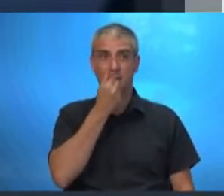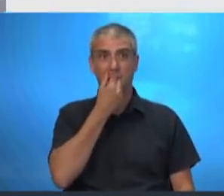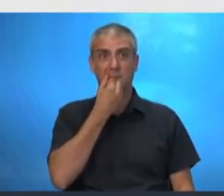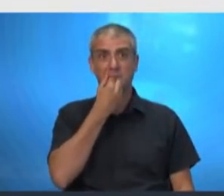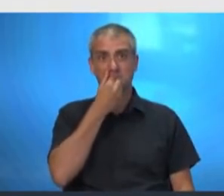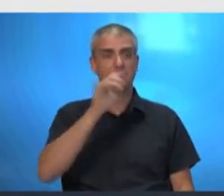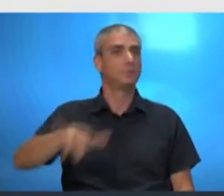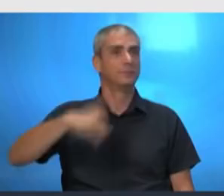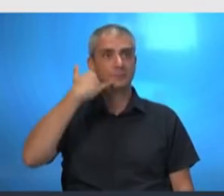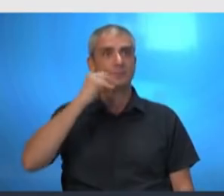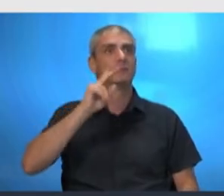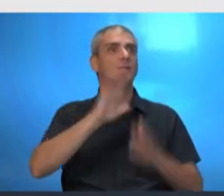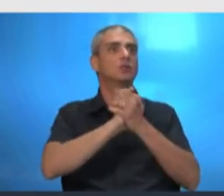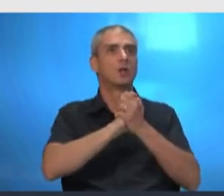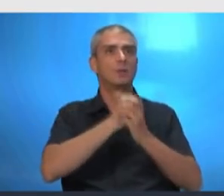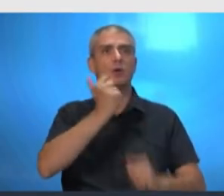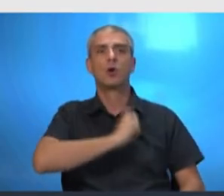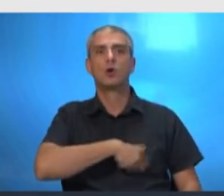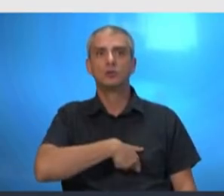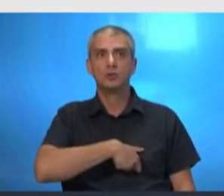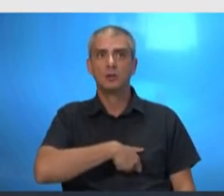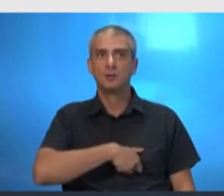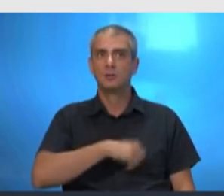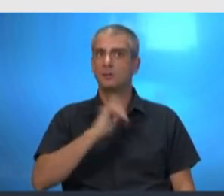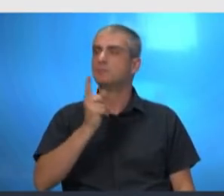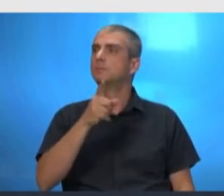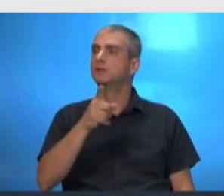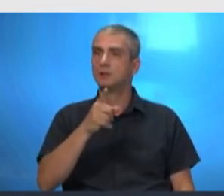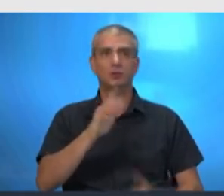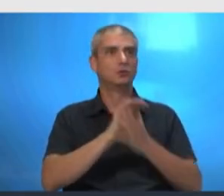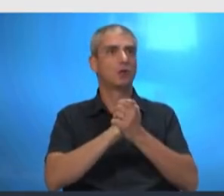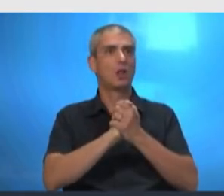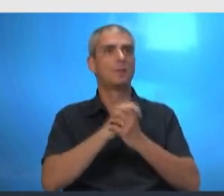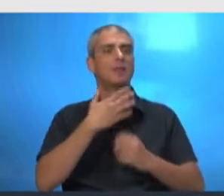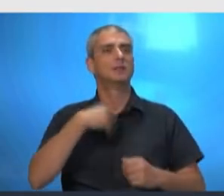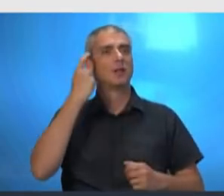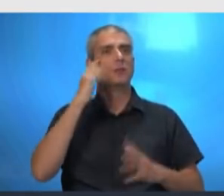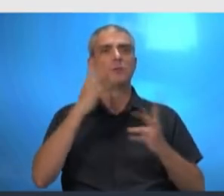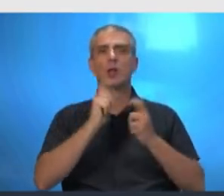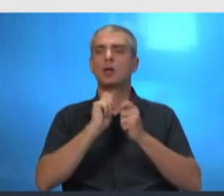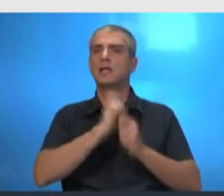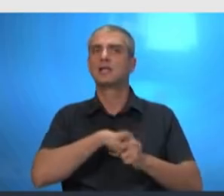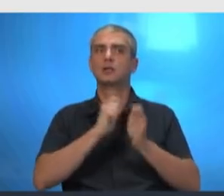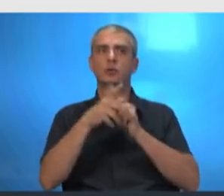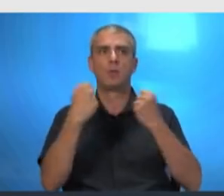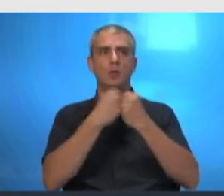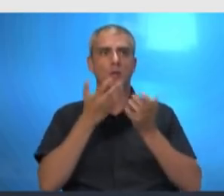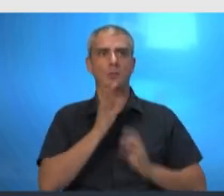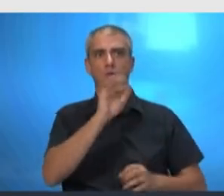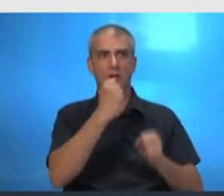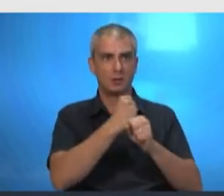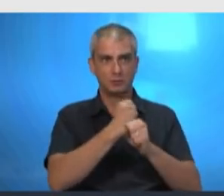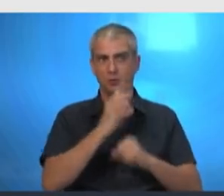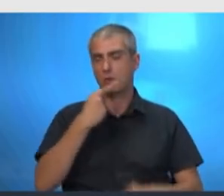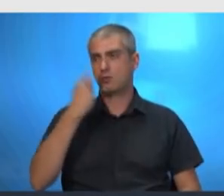הלו. שלום, אדוני ראש העיר. מי זה? שלום, רציתי לדעת מדוע שילמה העירייה לתאונה שעשה הבן שלך. יש לנו